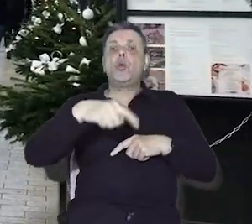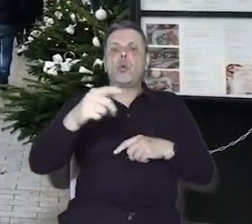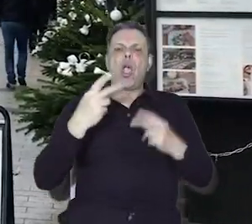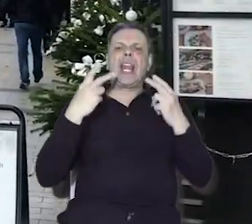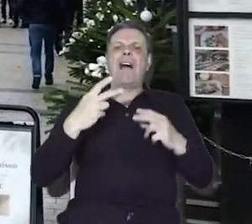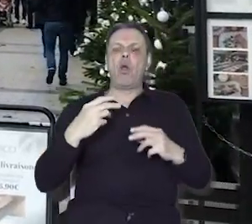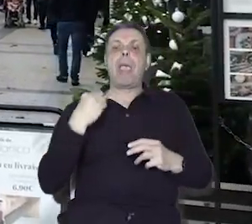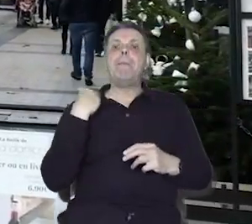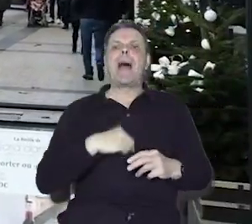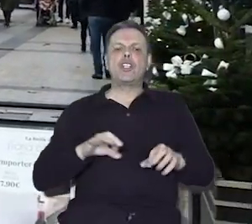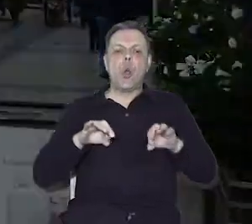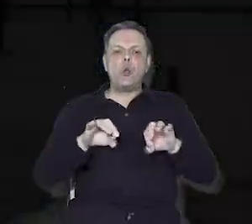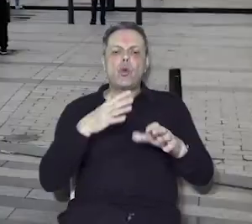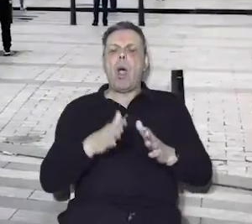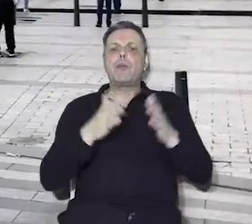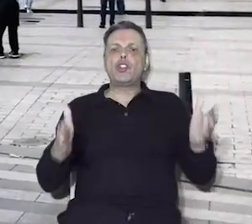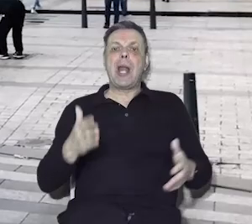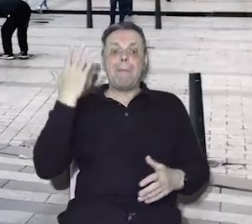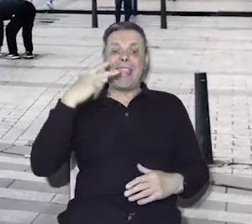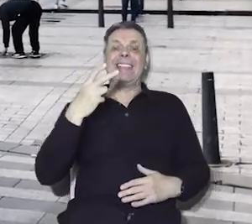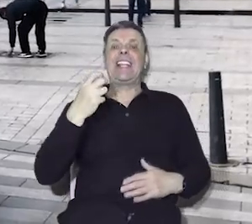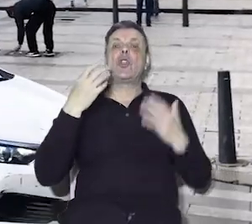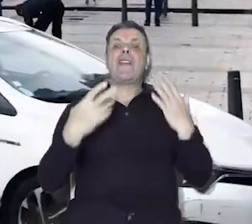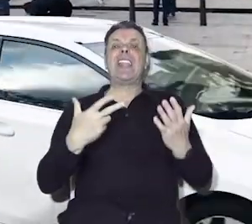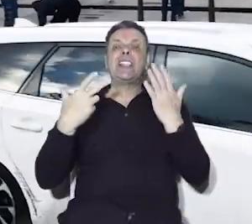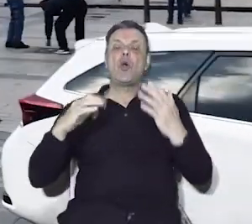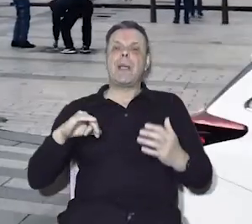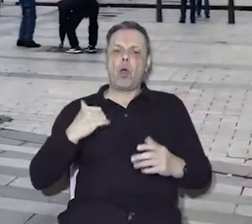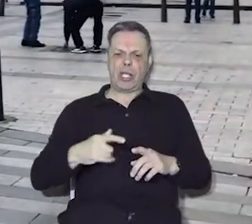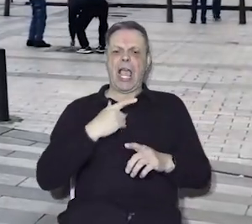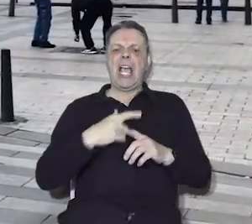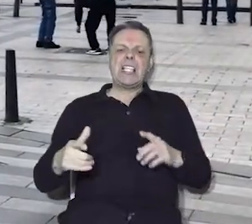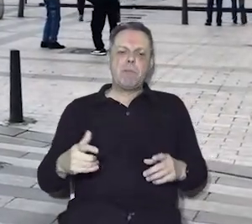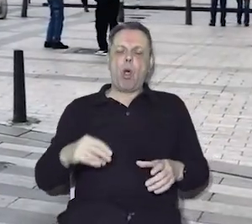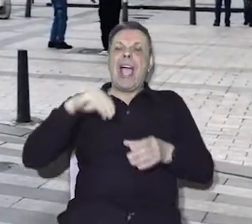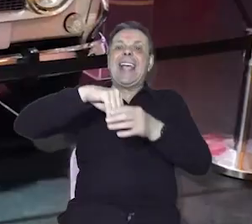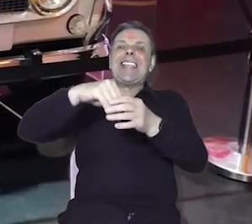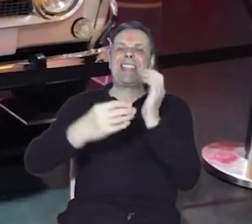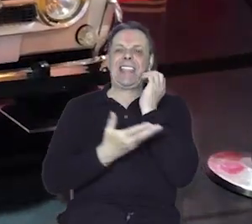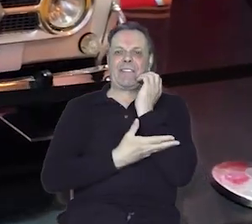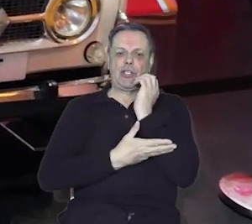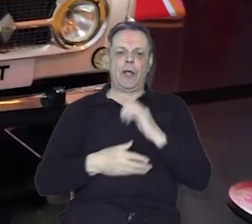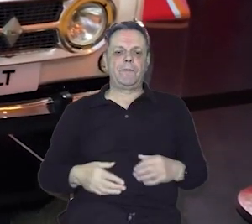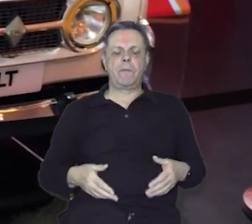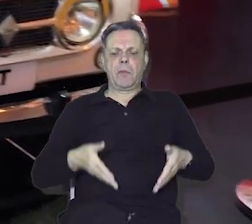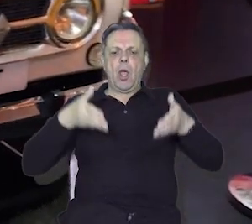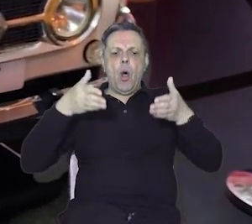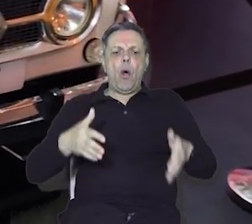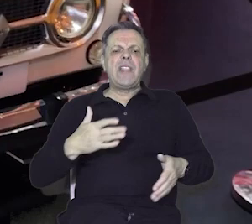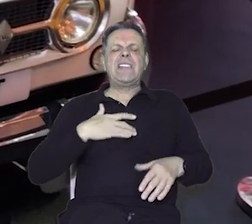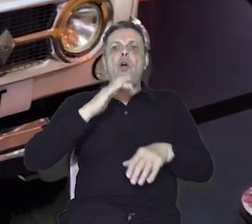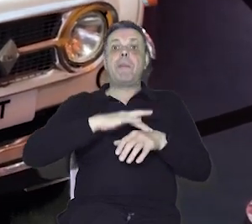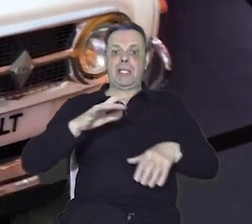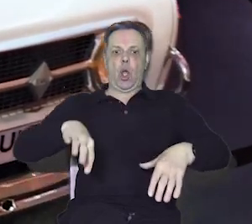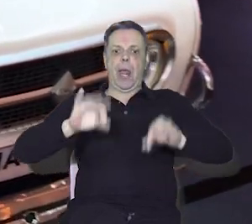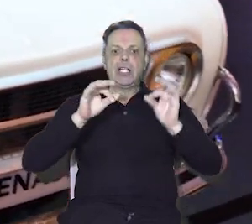ulici, koja je proširena pred 398 godina radi sadnje drveća. Ovdje je svoje mjesto